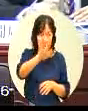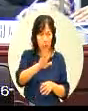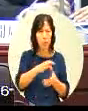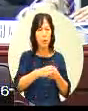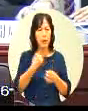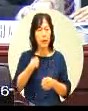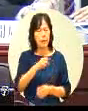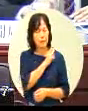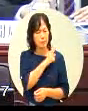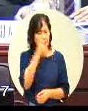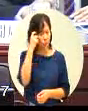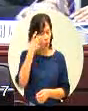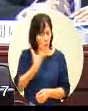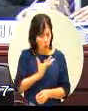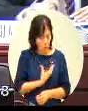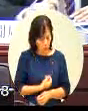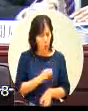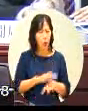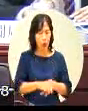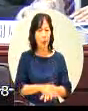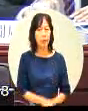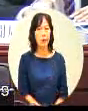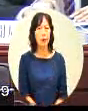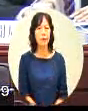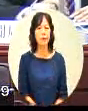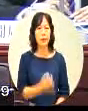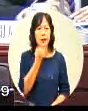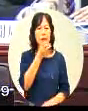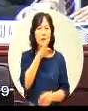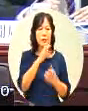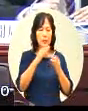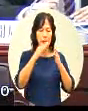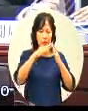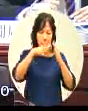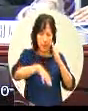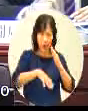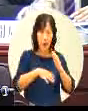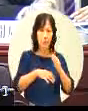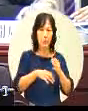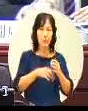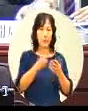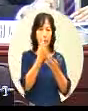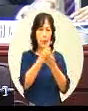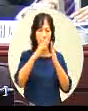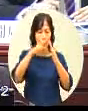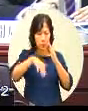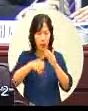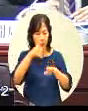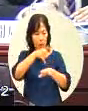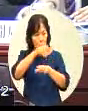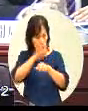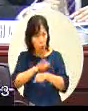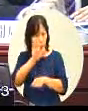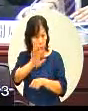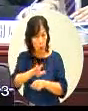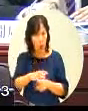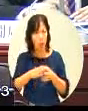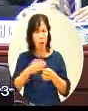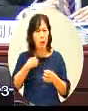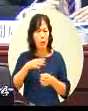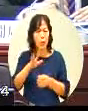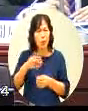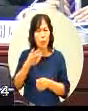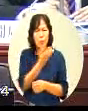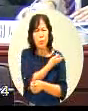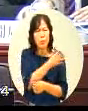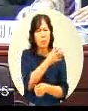都觉得很难过。但是居家在厝的里面有梦啊，我是不知道政